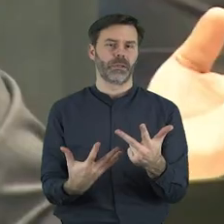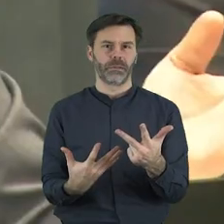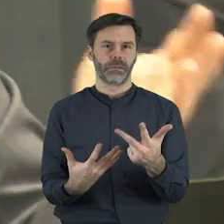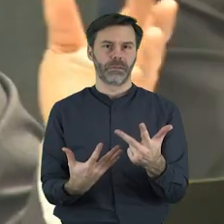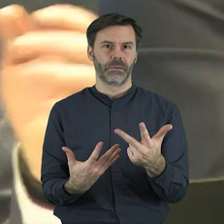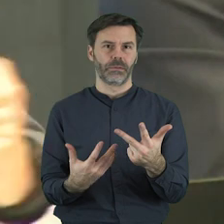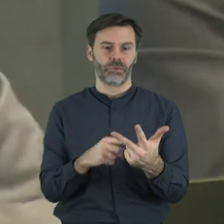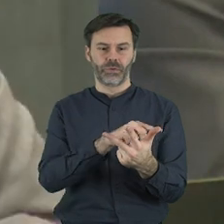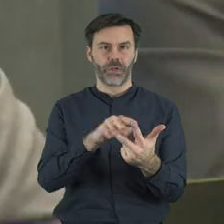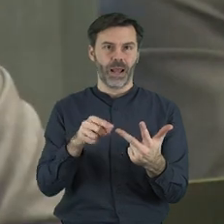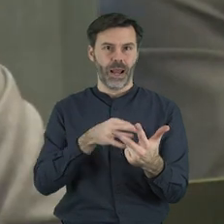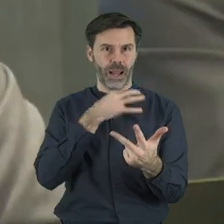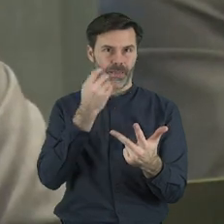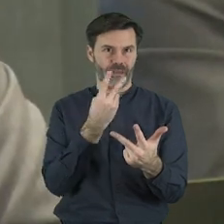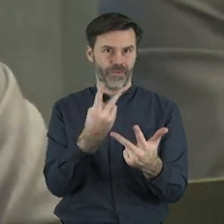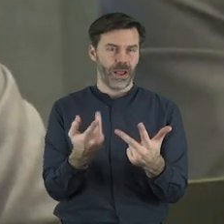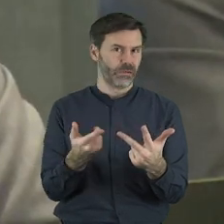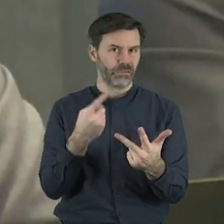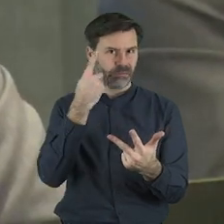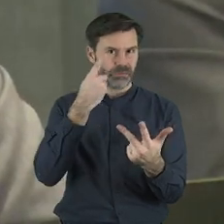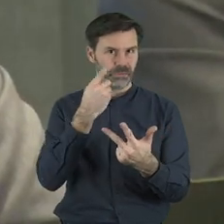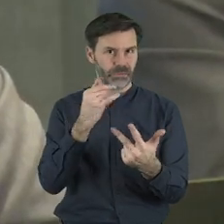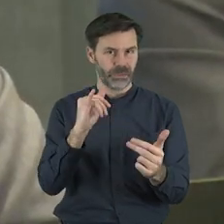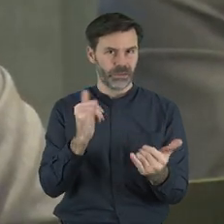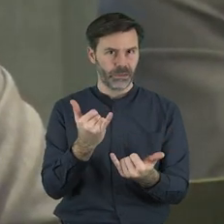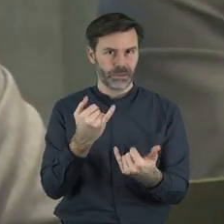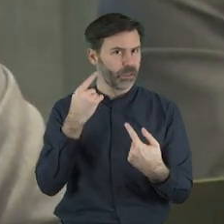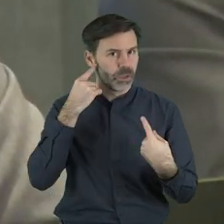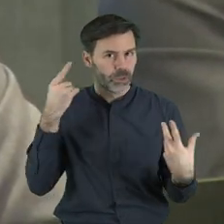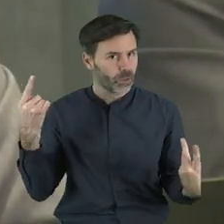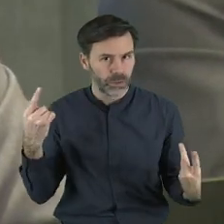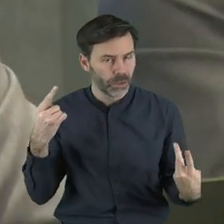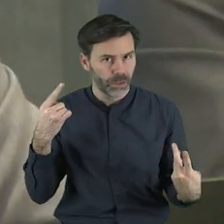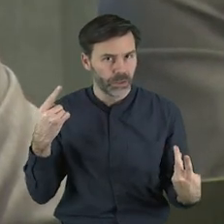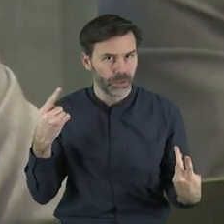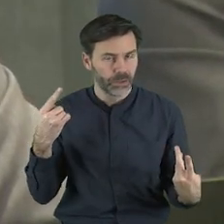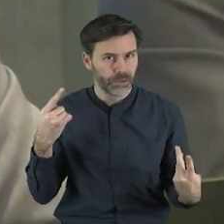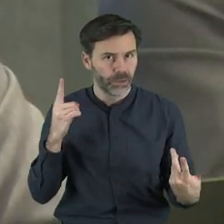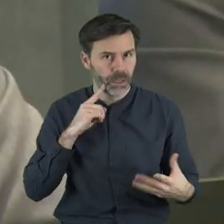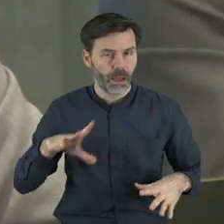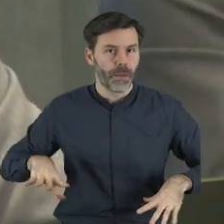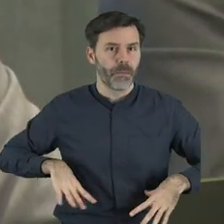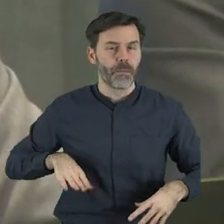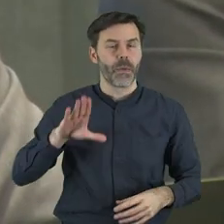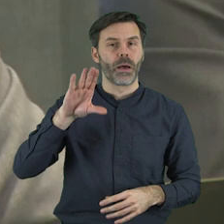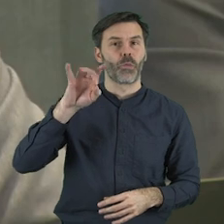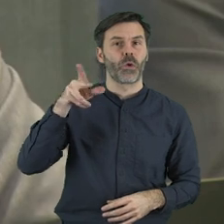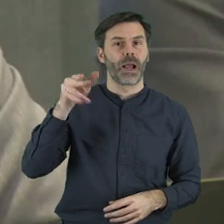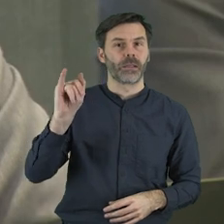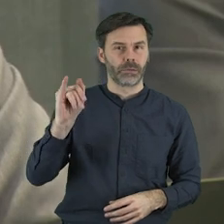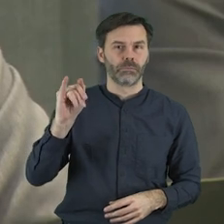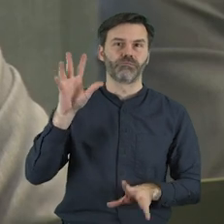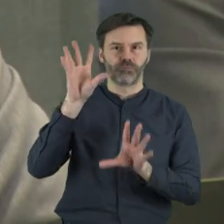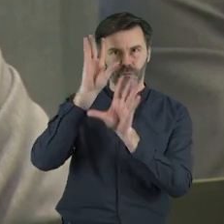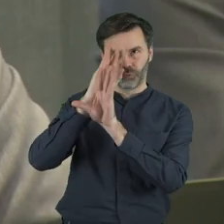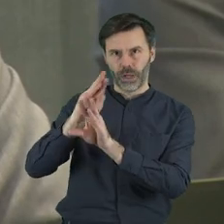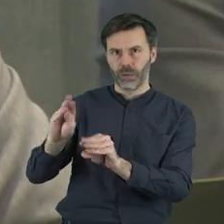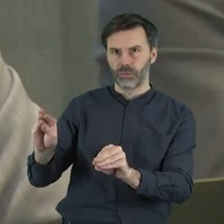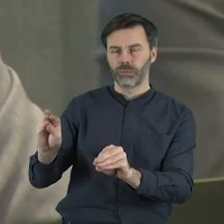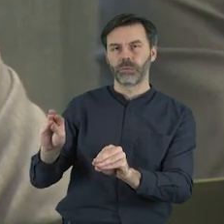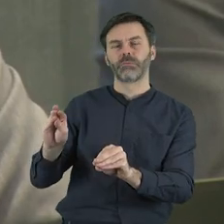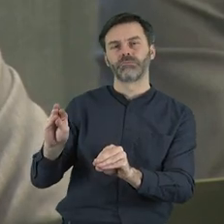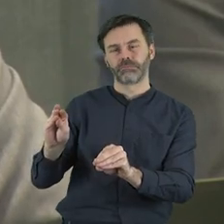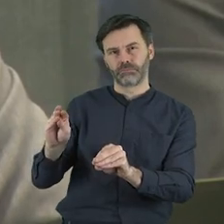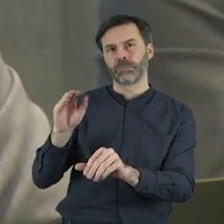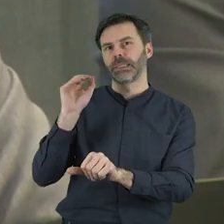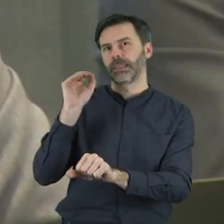Nie słyszę. No Pan Radny Bugajski, szacun, rzeczywiście zgadzam się z tym, że dobrze jest to, żeby w dwóch